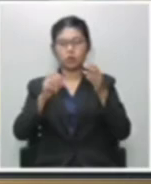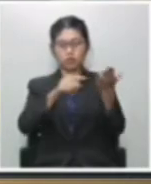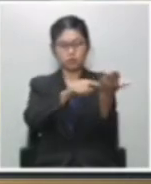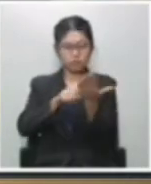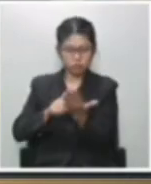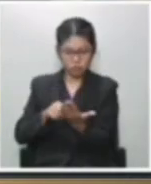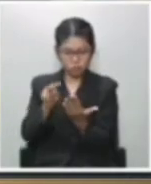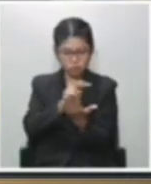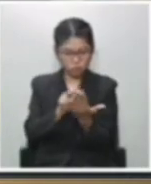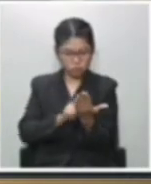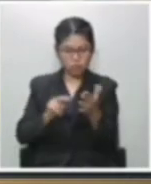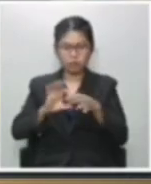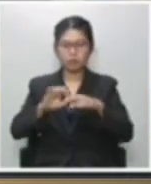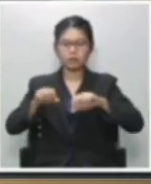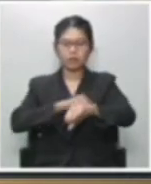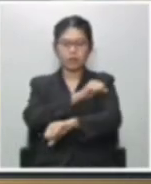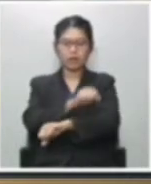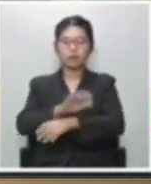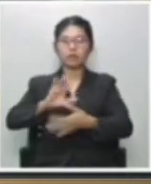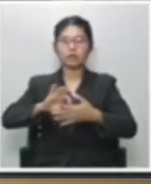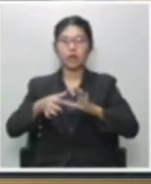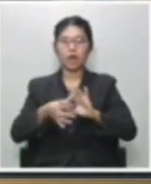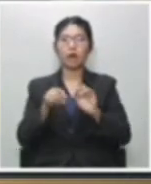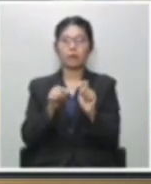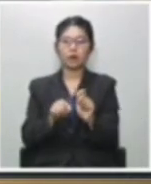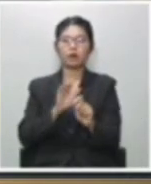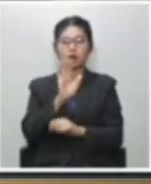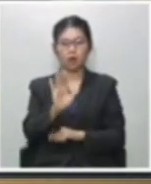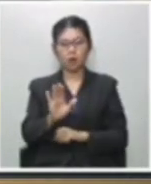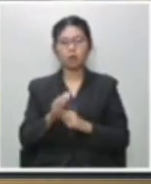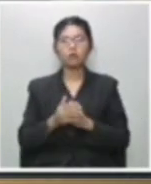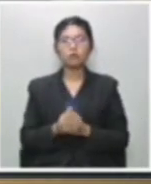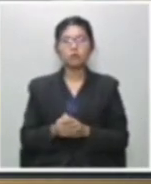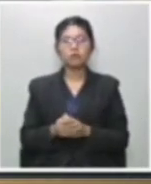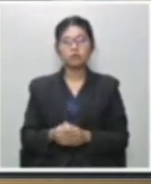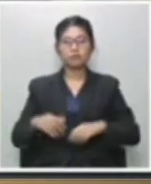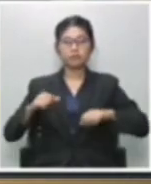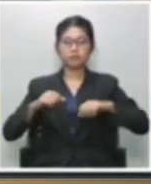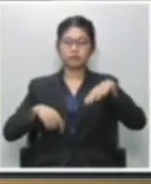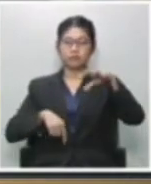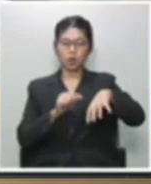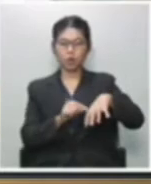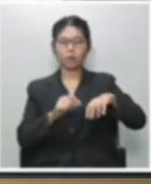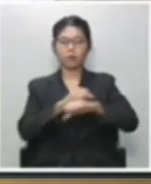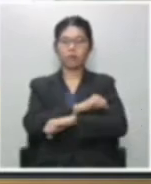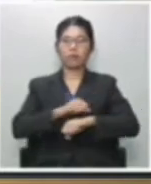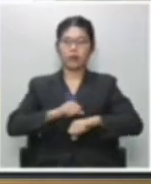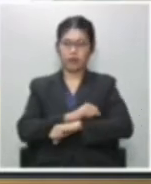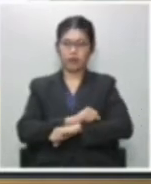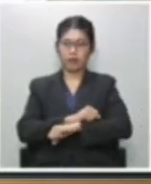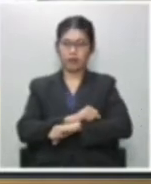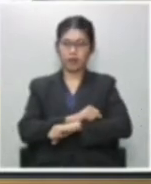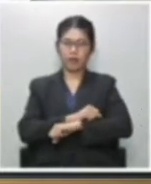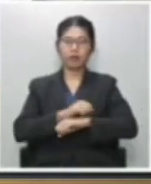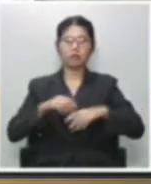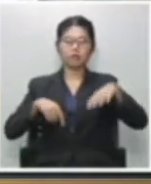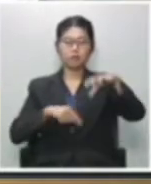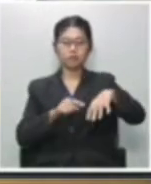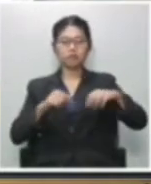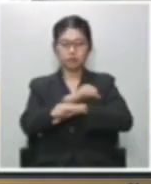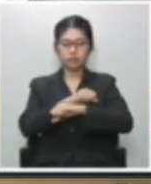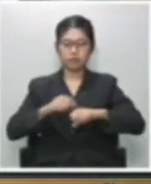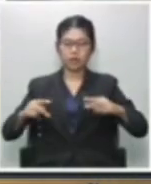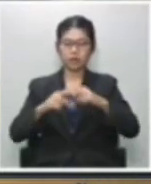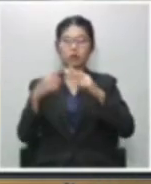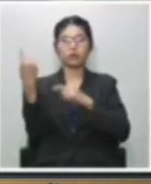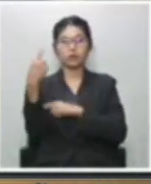ของสนามกีฬาประจำอำเภอเนื่องจากว่ากรมพละศึกษาและก็กระทรวงการท่องเที่ยว